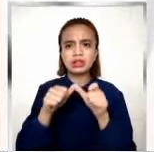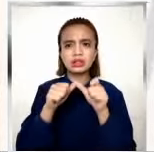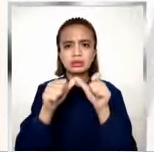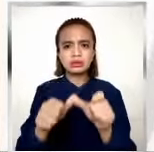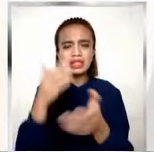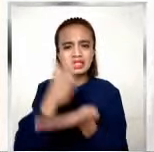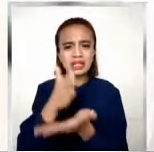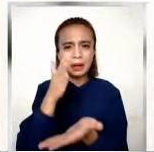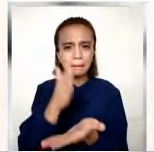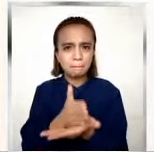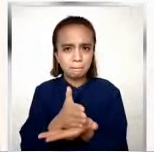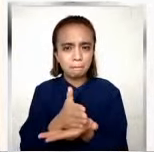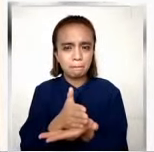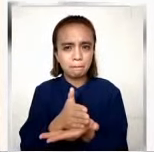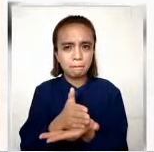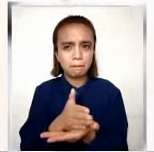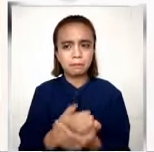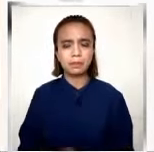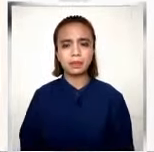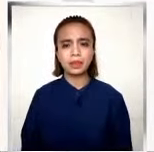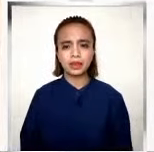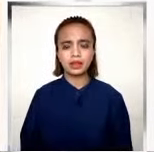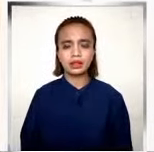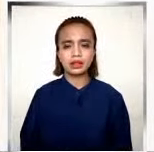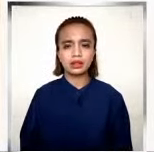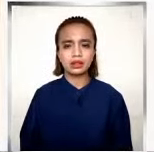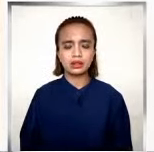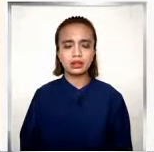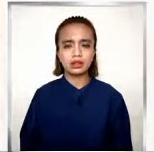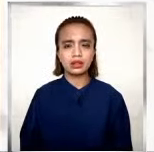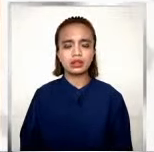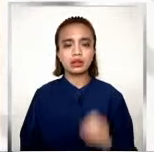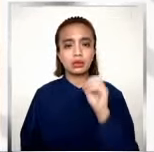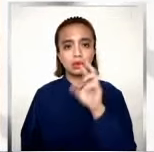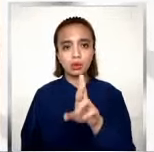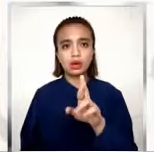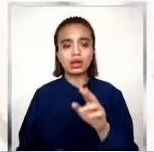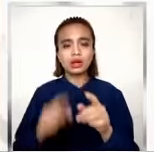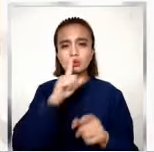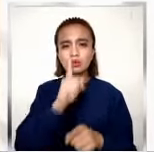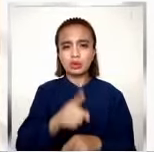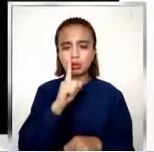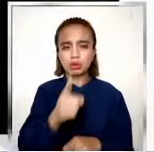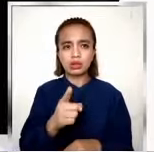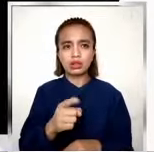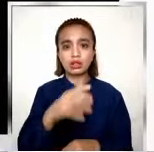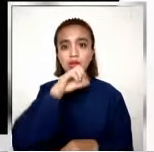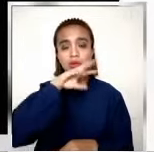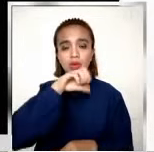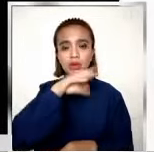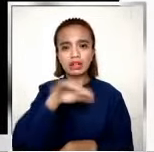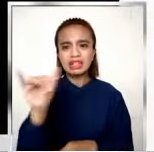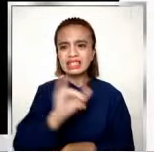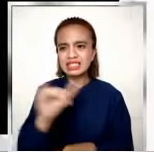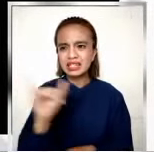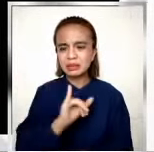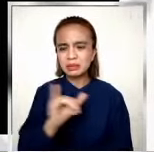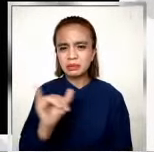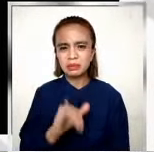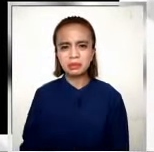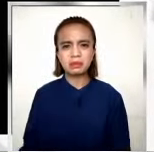isang anak ni Lola Gloria para sila ipatahimikin, at dito na raw sumiklab ang gulo. Sila ang